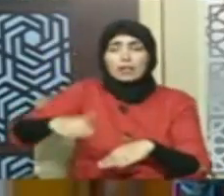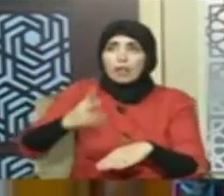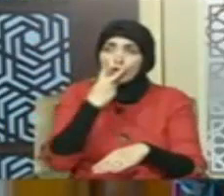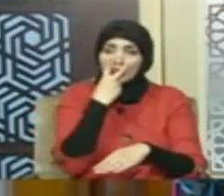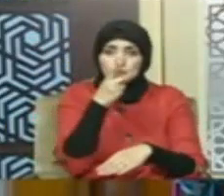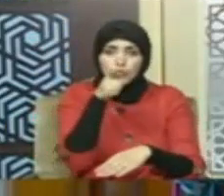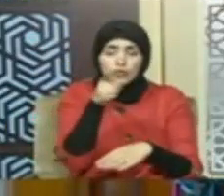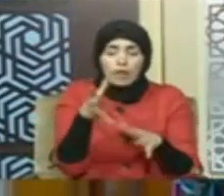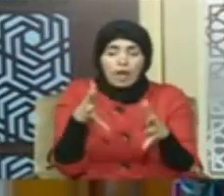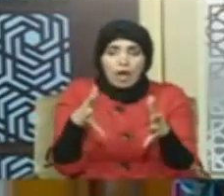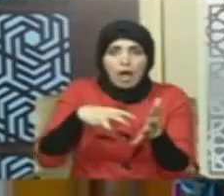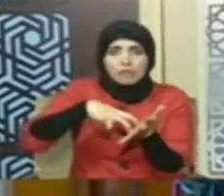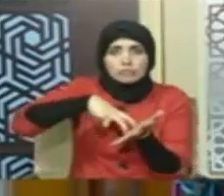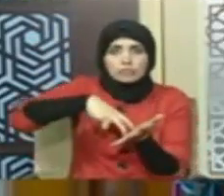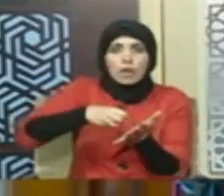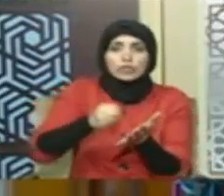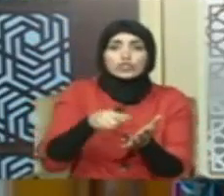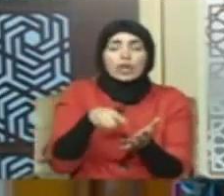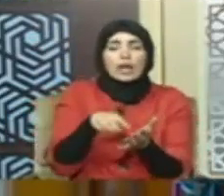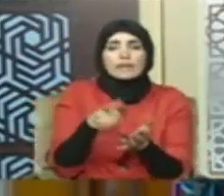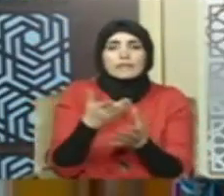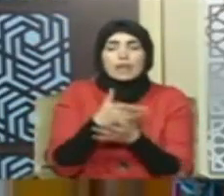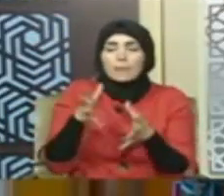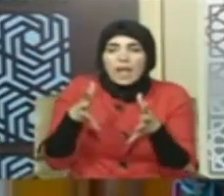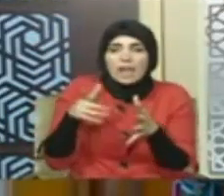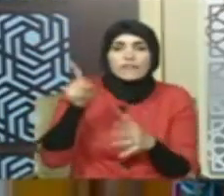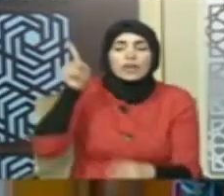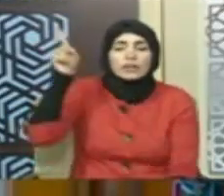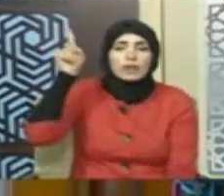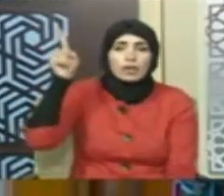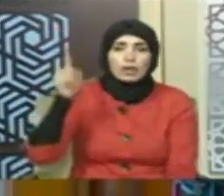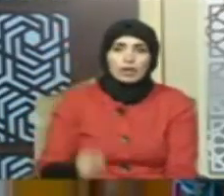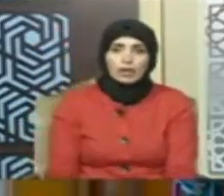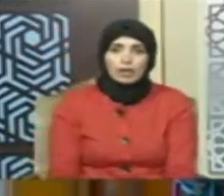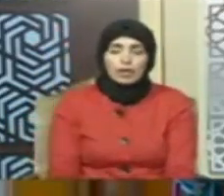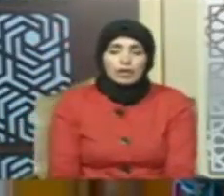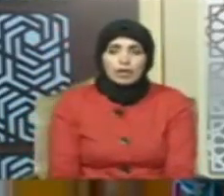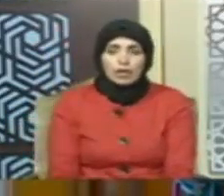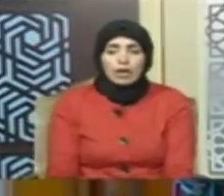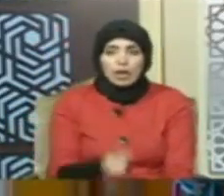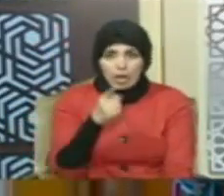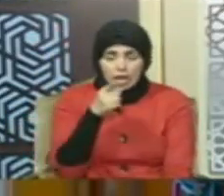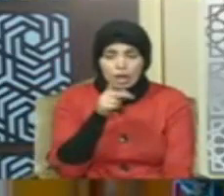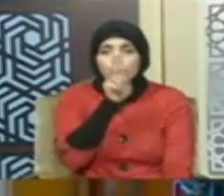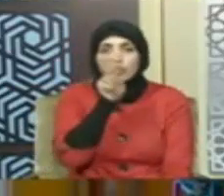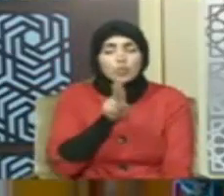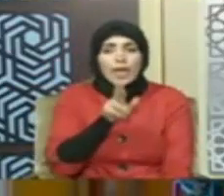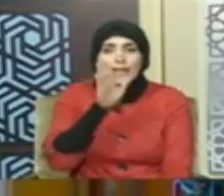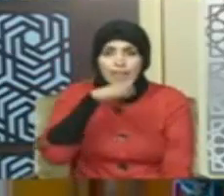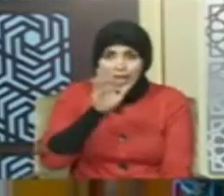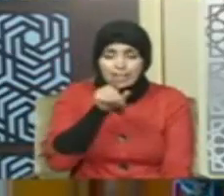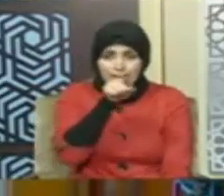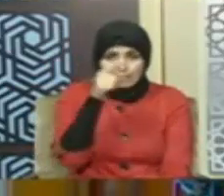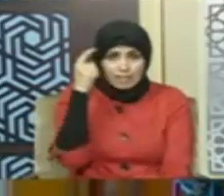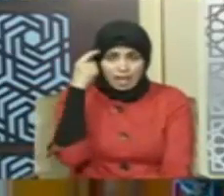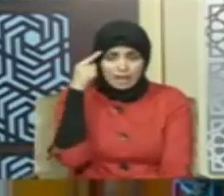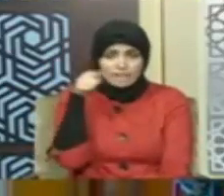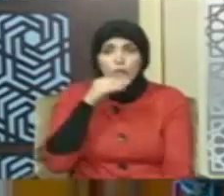لرأيته خاشعا متصدعا من خشية الله. هل نحن ننتفع